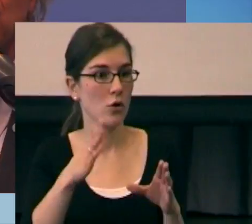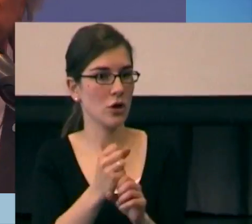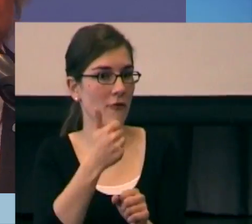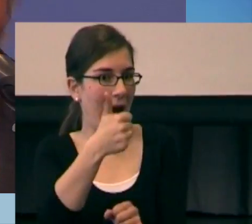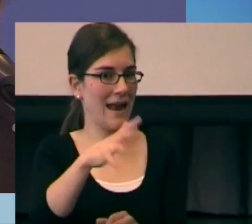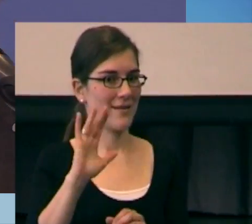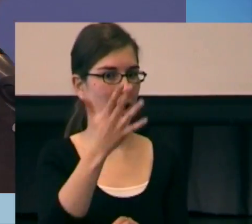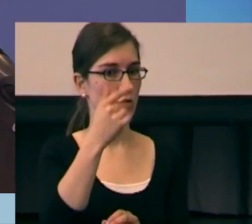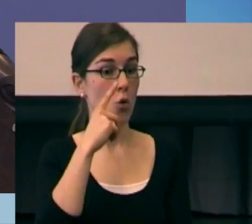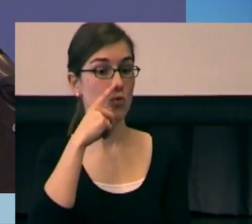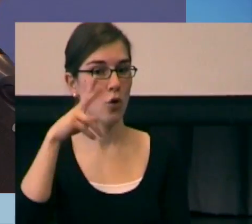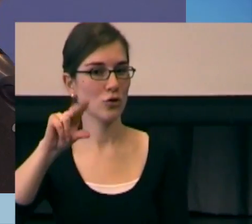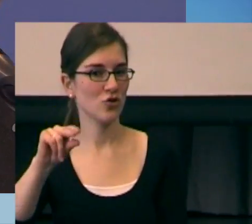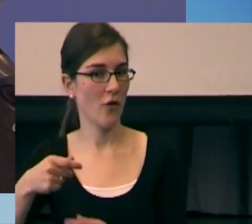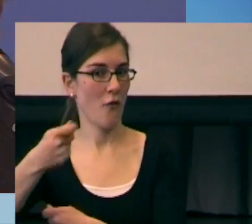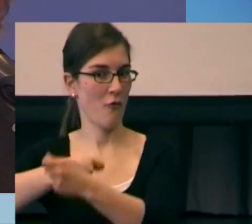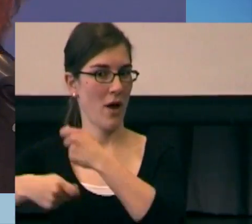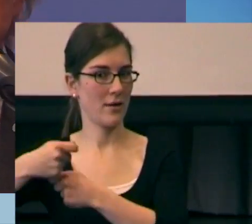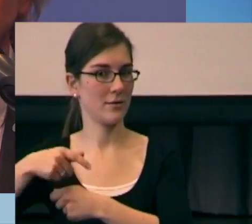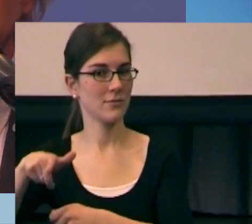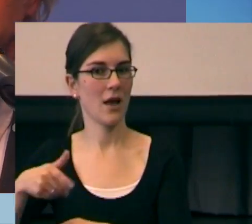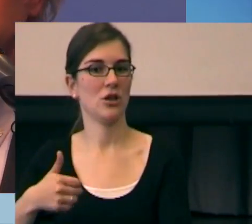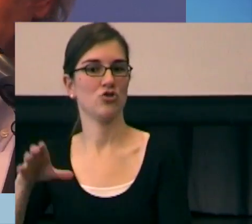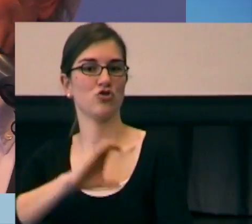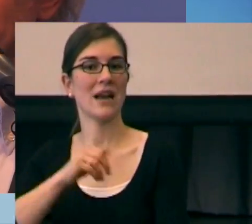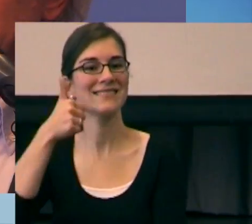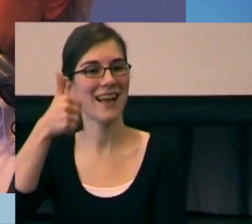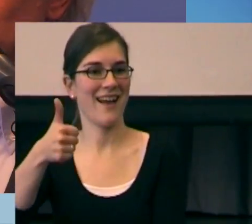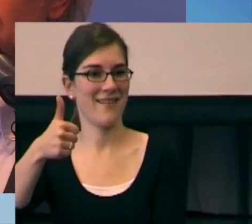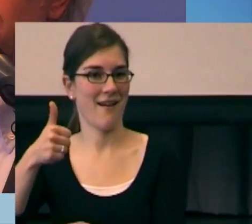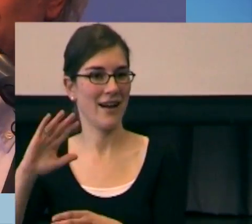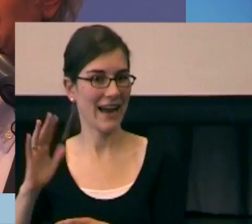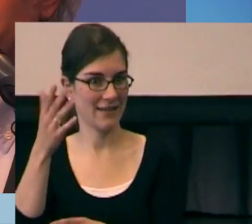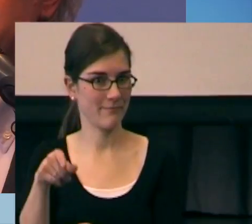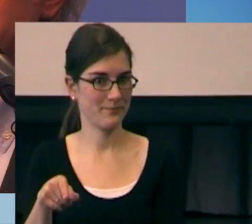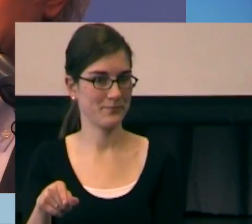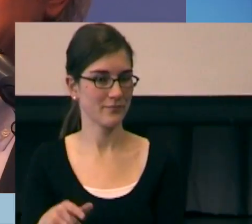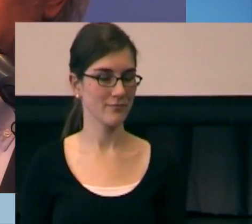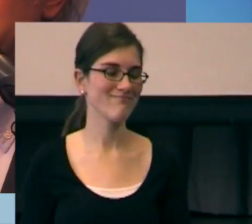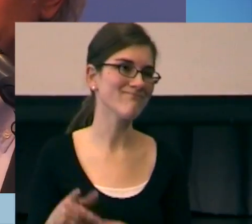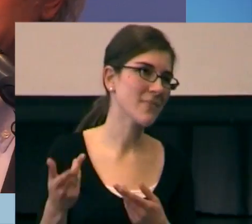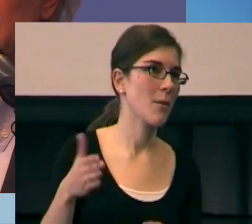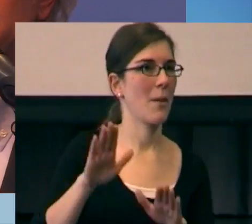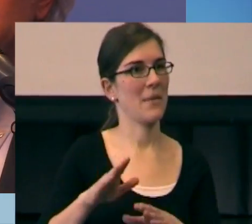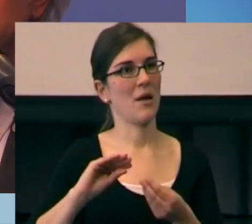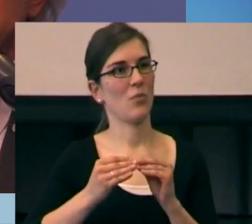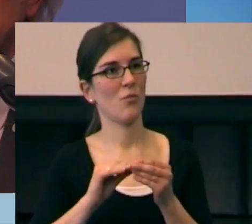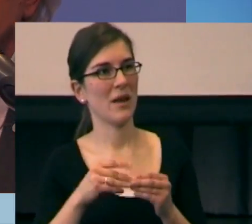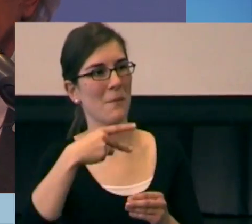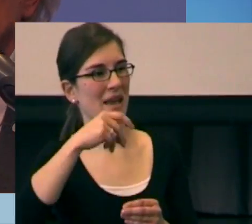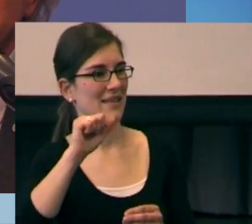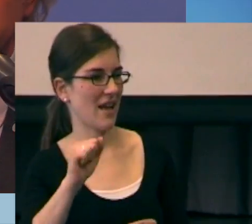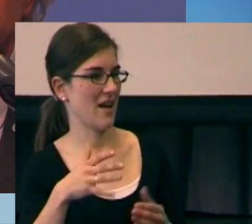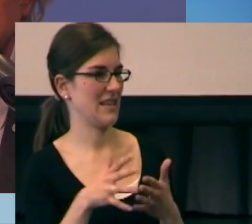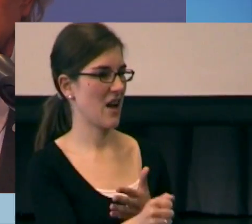und ich muss nur noch zwölf behandeln. Trotzdem ist und bleibt ein ganz großes Problem, was wir mit der PSA-Diagnostik